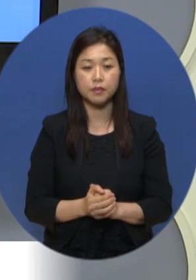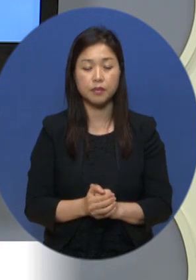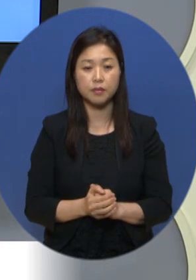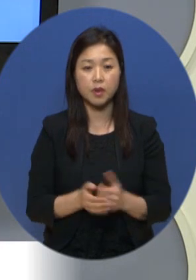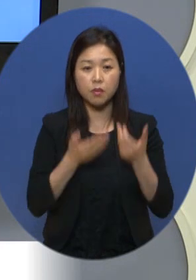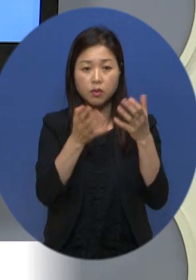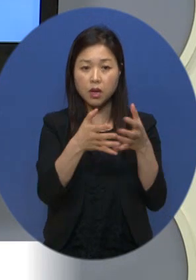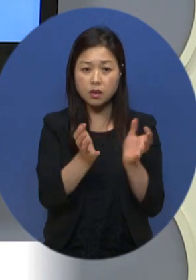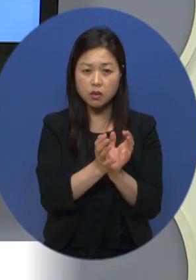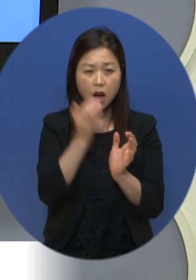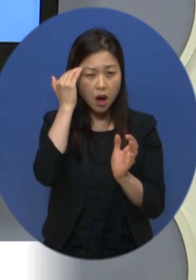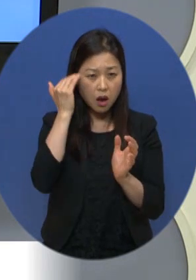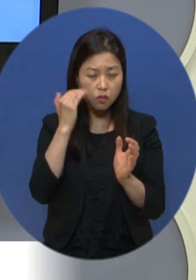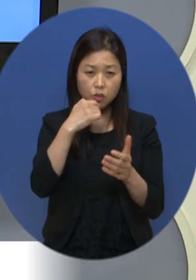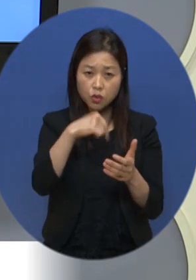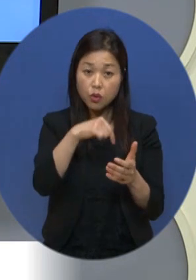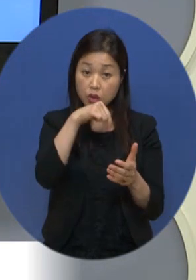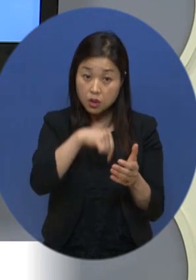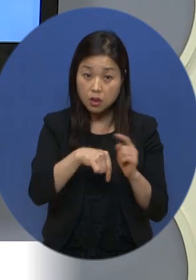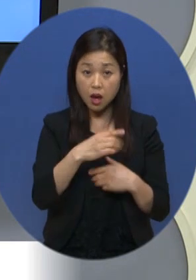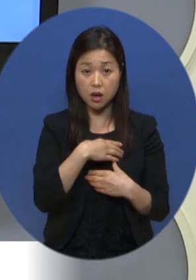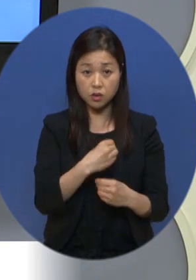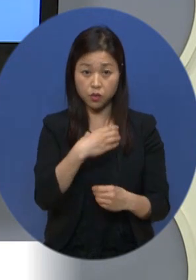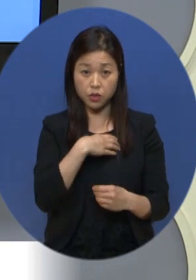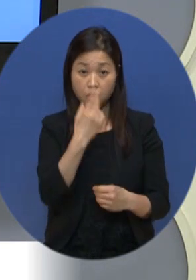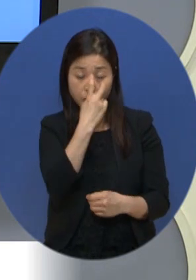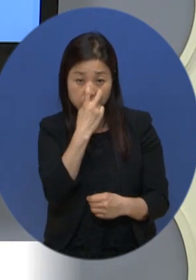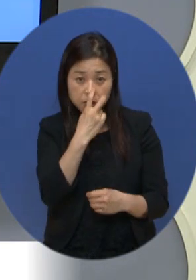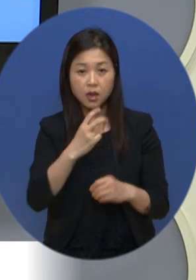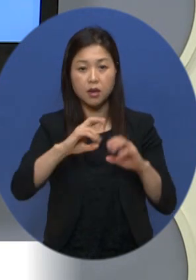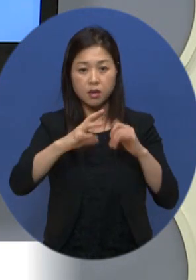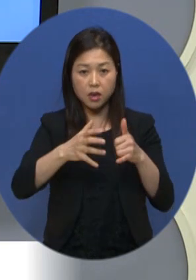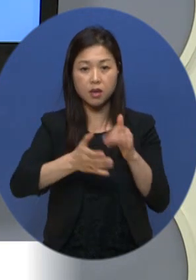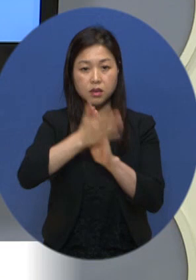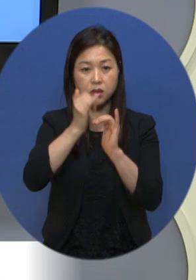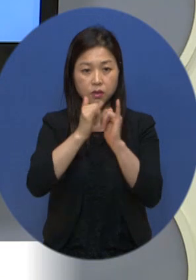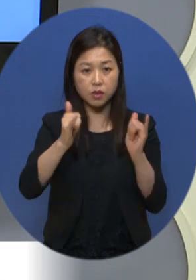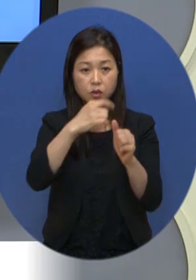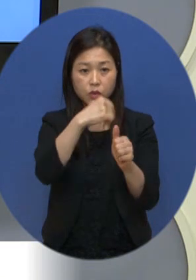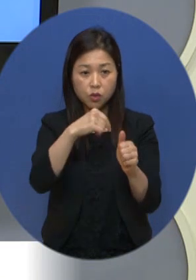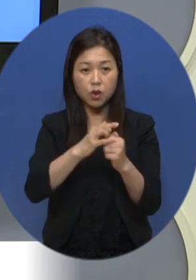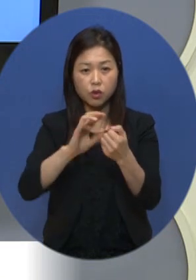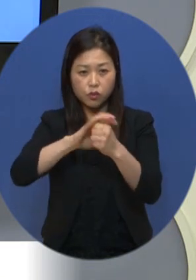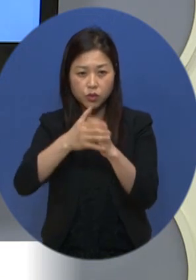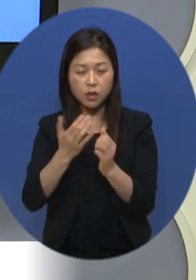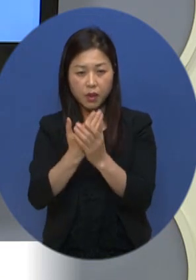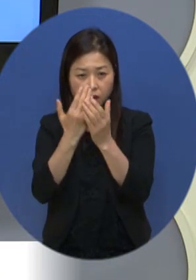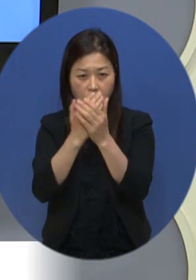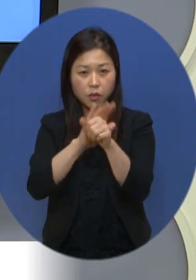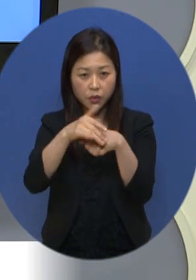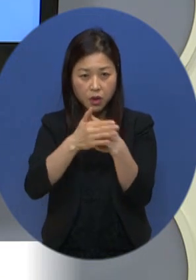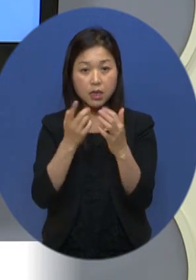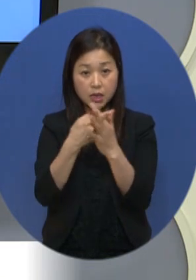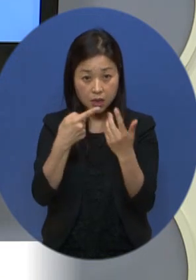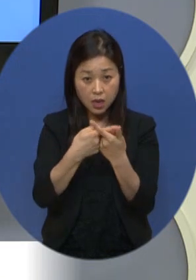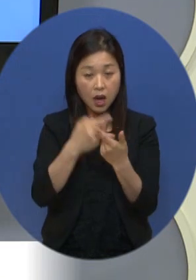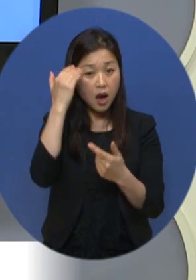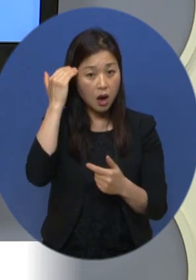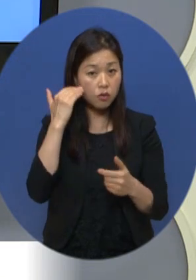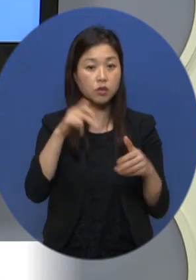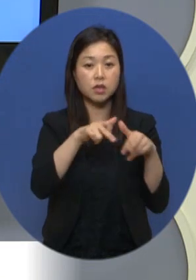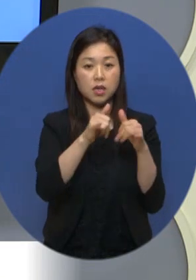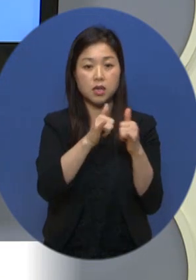봉사는 국내 교육에서 안전 위기 관리와 세계시민교육 국제개발협력 에 대한 이해 국내 장애인